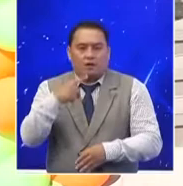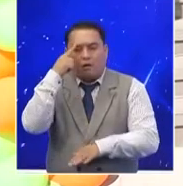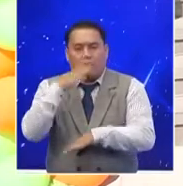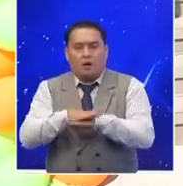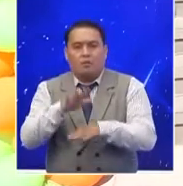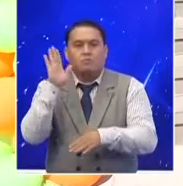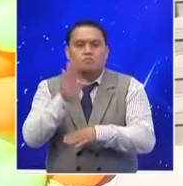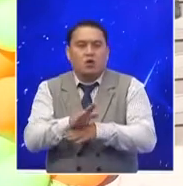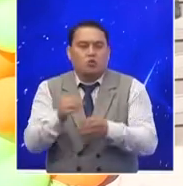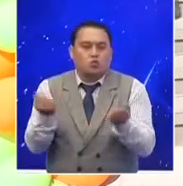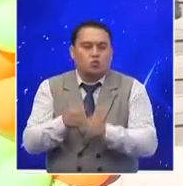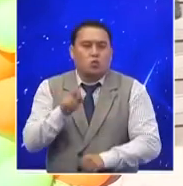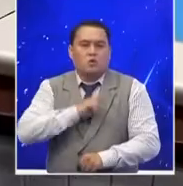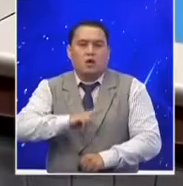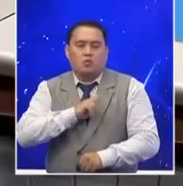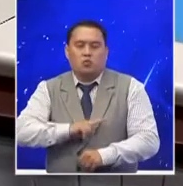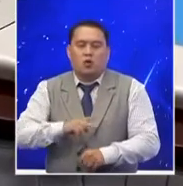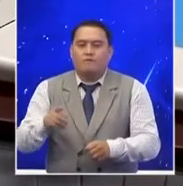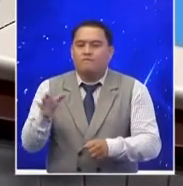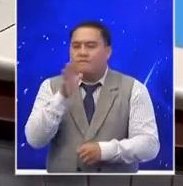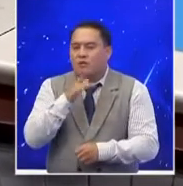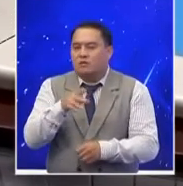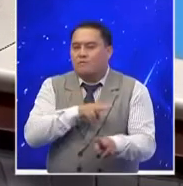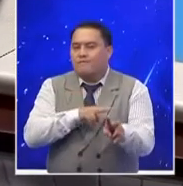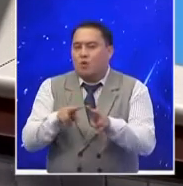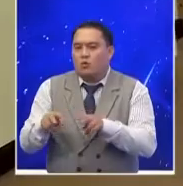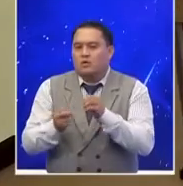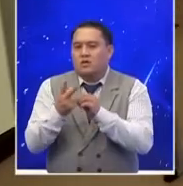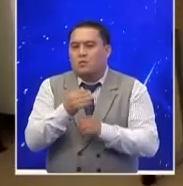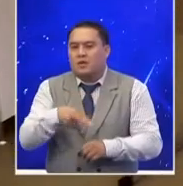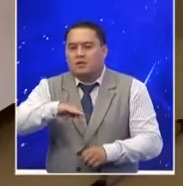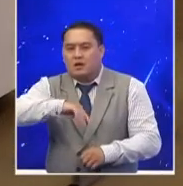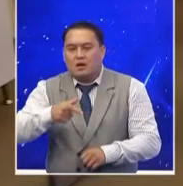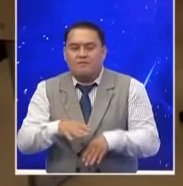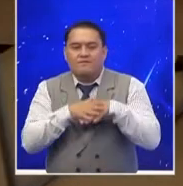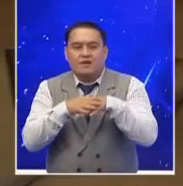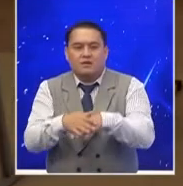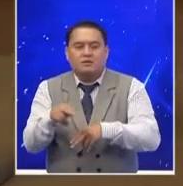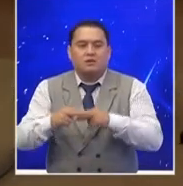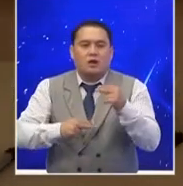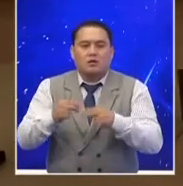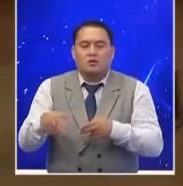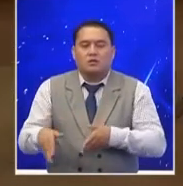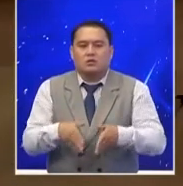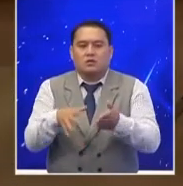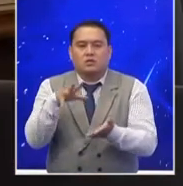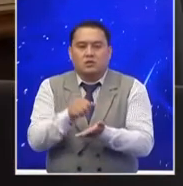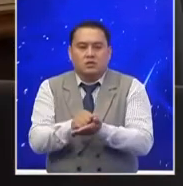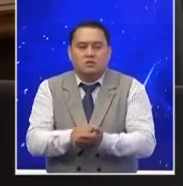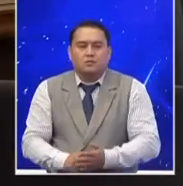Баталов поручил ускорить эти работы. Также в кратчайшие сроки следует освоить 13 миллиардов тенге, выделенных на строительство по дорожной карте